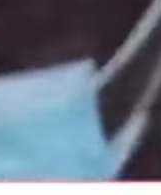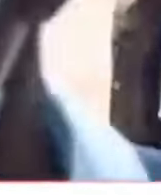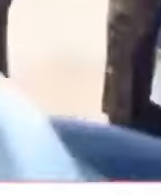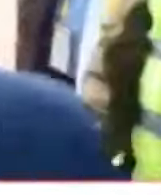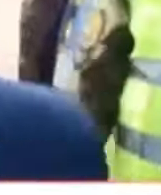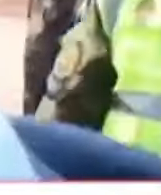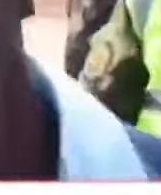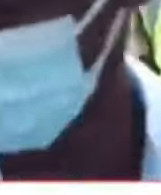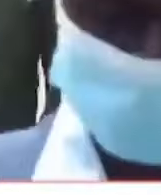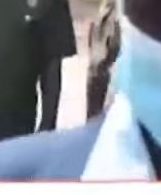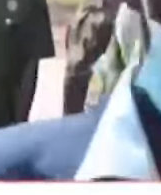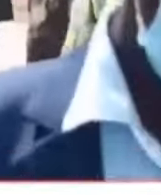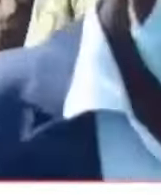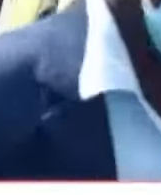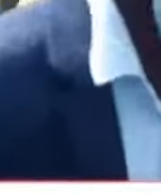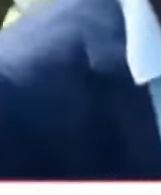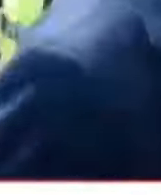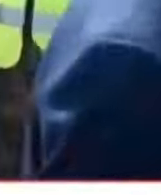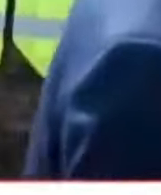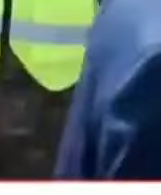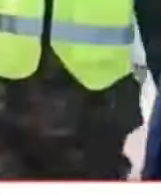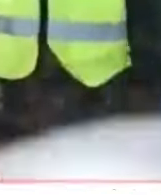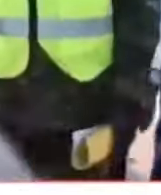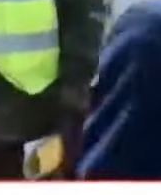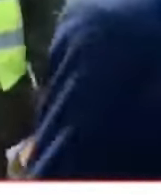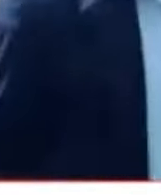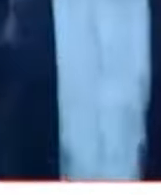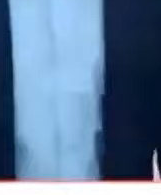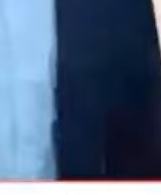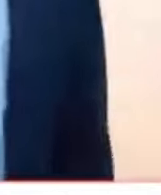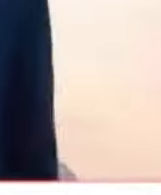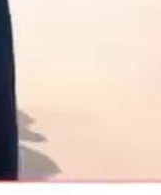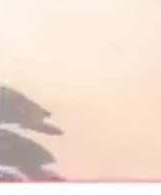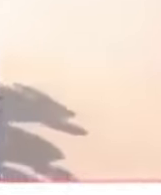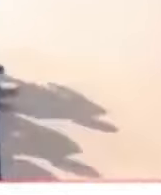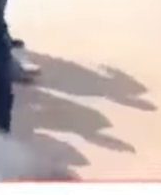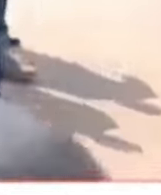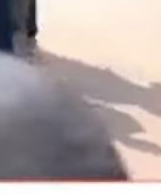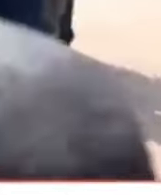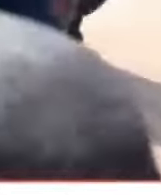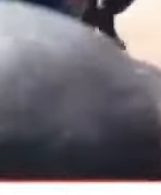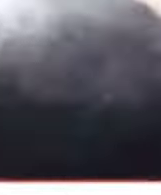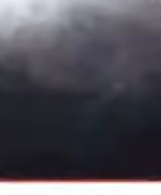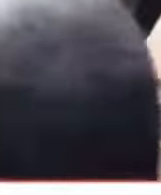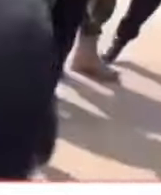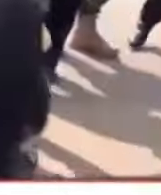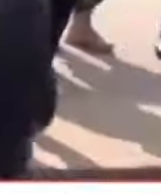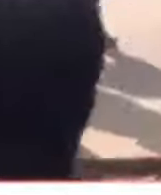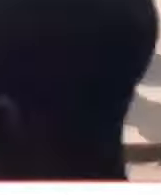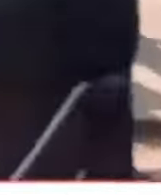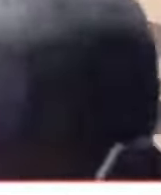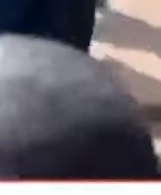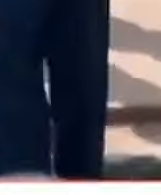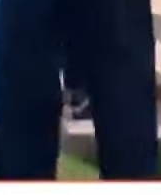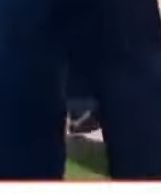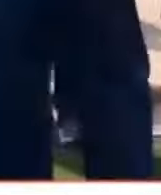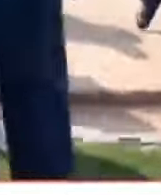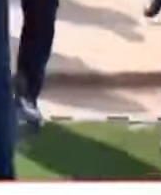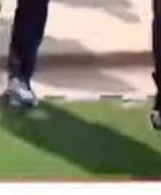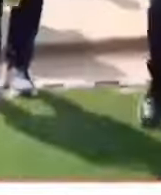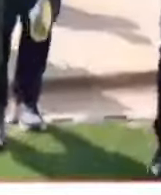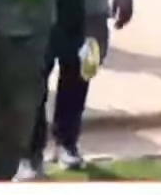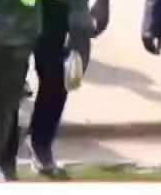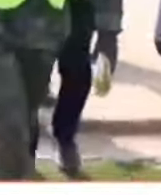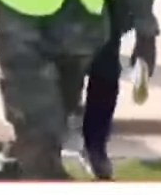atuse ku kisawe Nambole ku saawa 10 ez'olweggulo ng'aniriziddwa Brigadier General Besigye Bikunda akulira UPDF Engineers Brigade